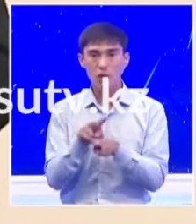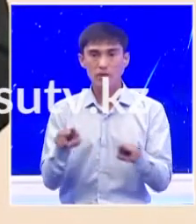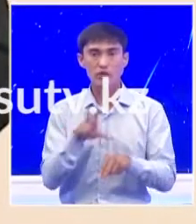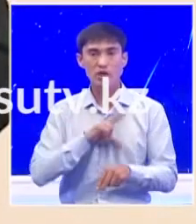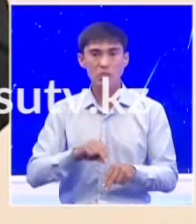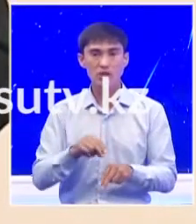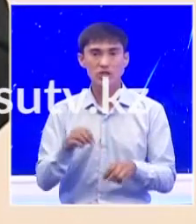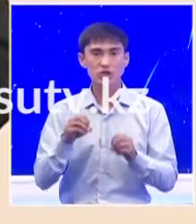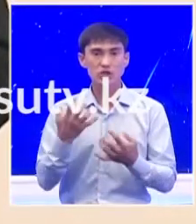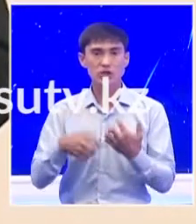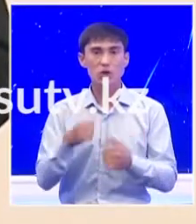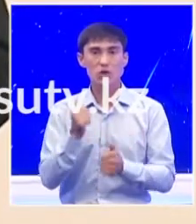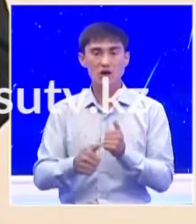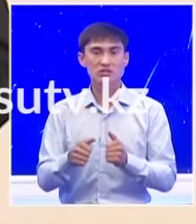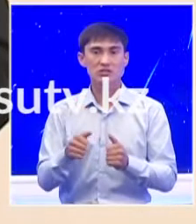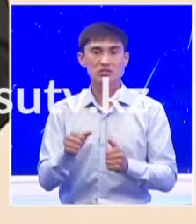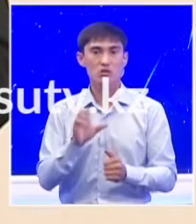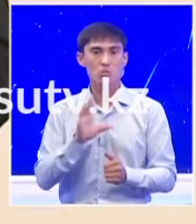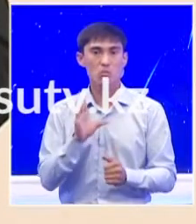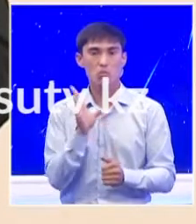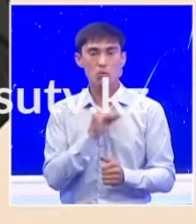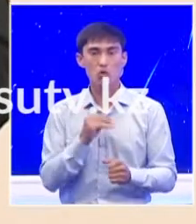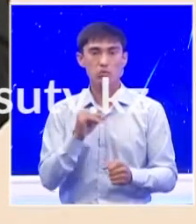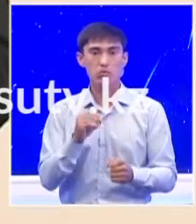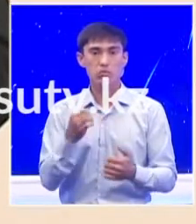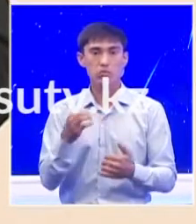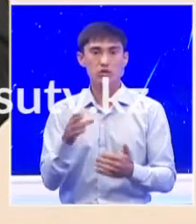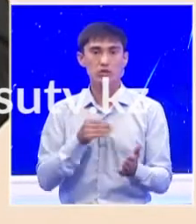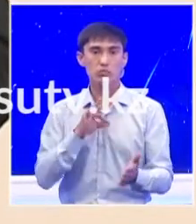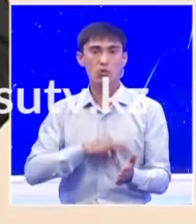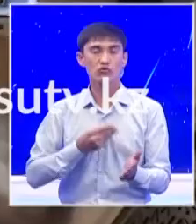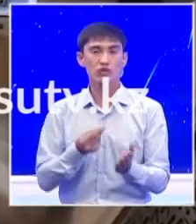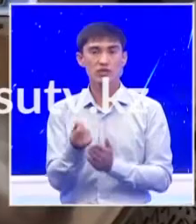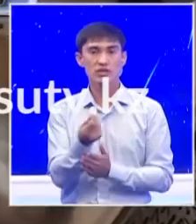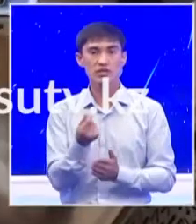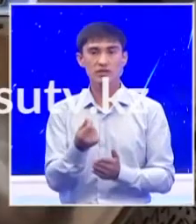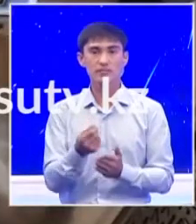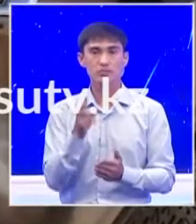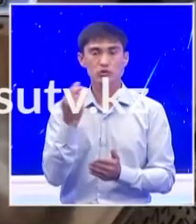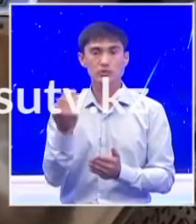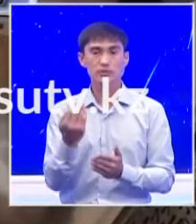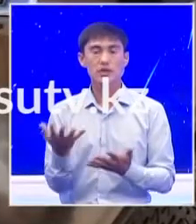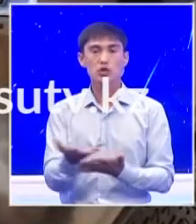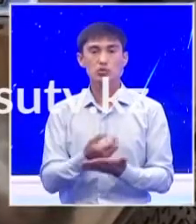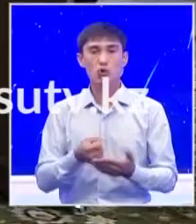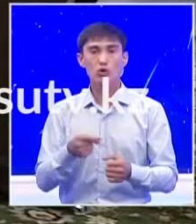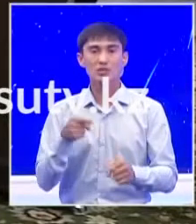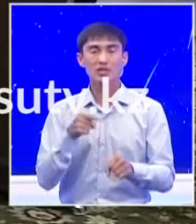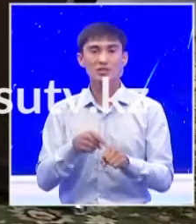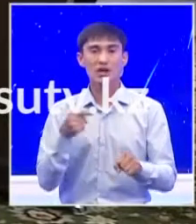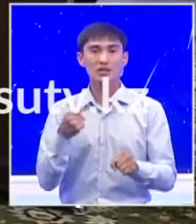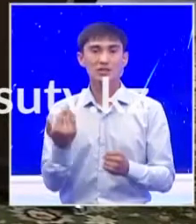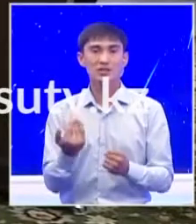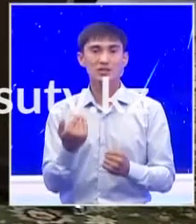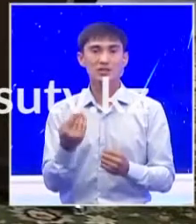значит каждый мог бы по-своему нерационально использовать бюджетные средства. Что касается сбора денежных средств учителями, то